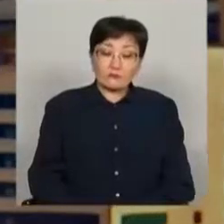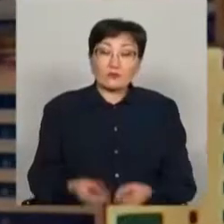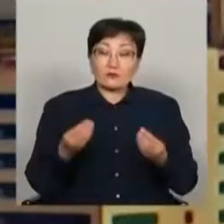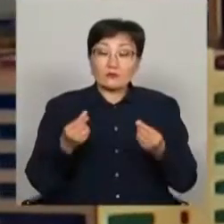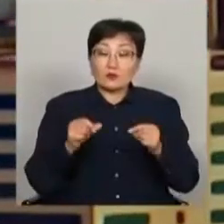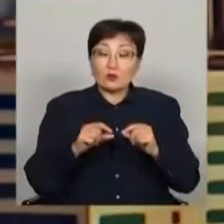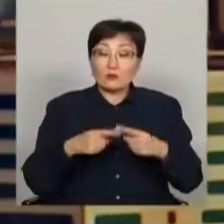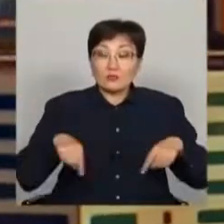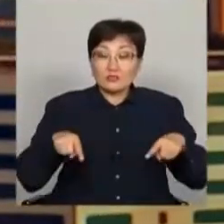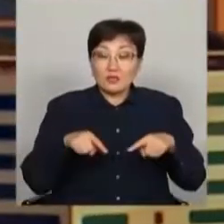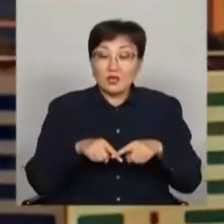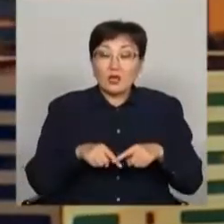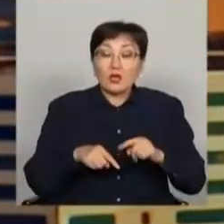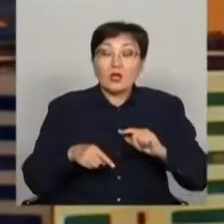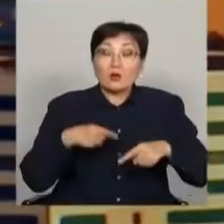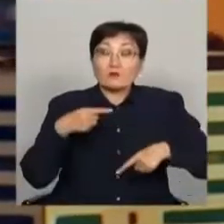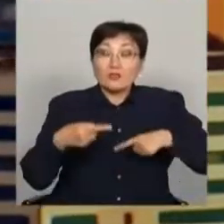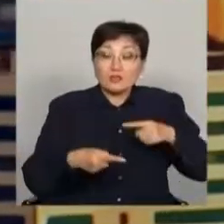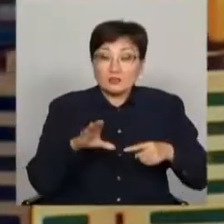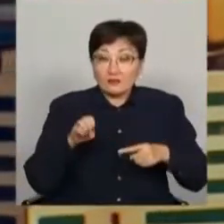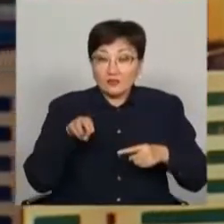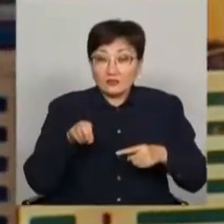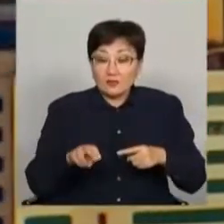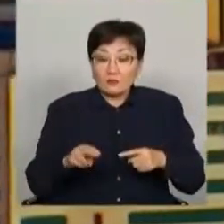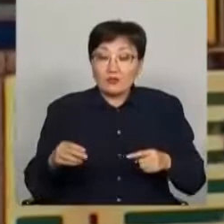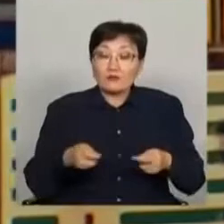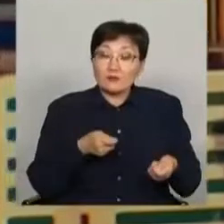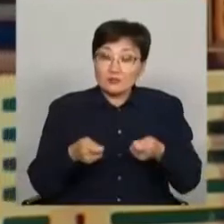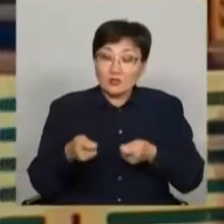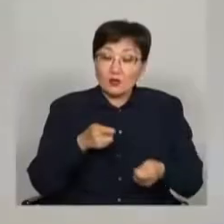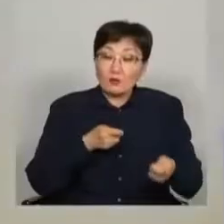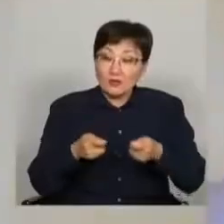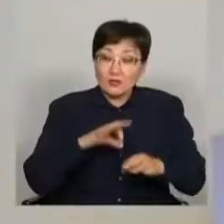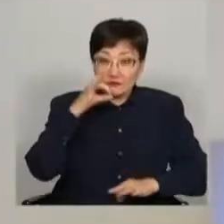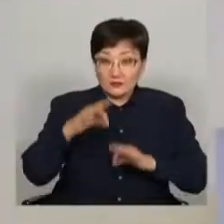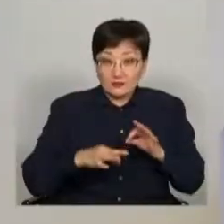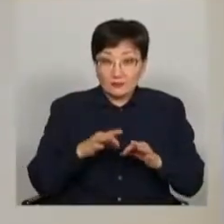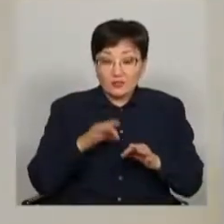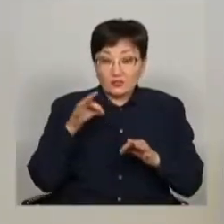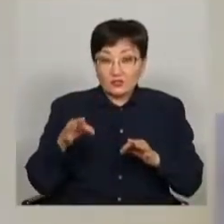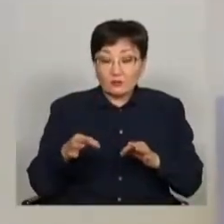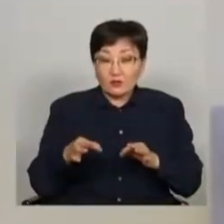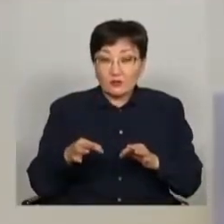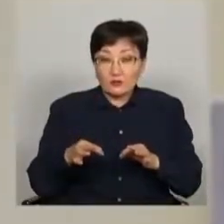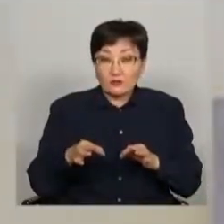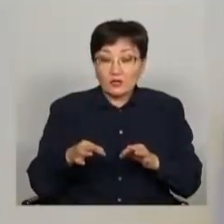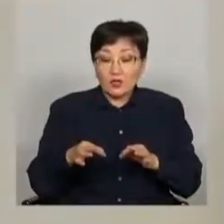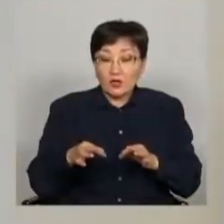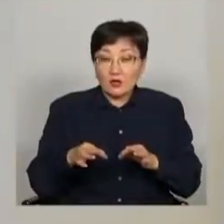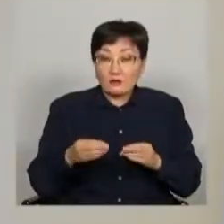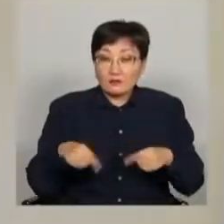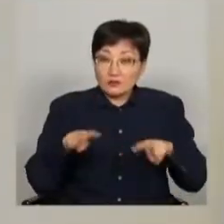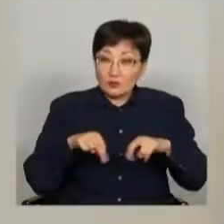Финансовую пирамиду посредством мессенджеров организовали в Западном Казахстане. Преступную схему раскрыли сотрудники агентства по